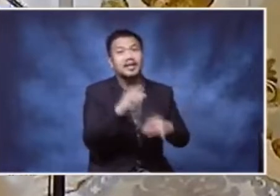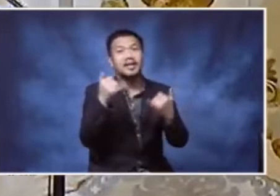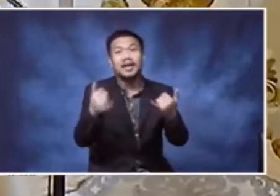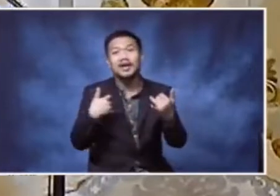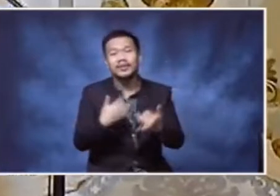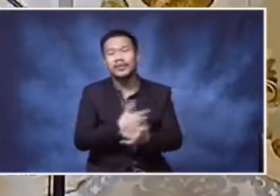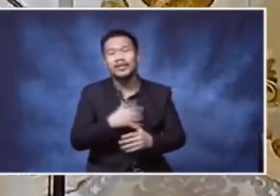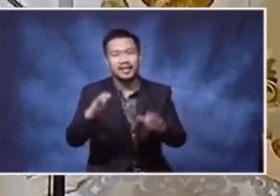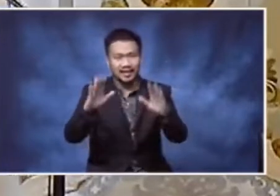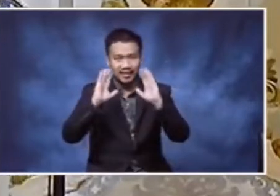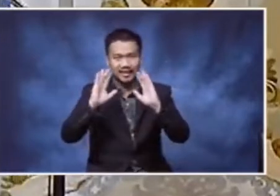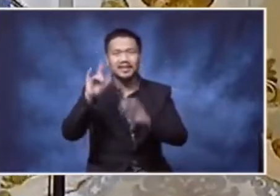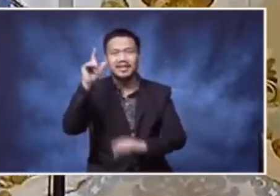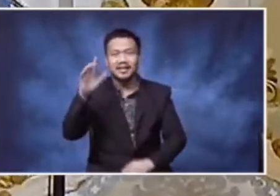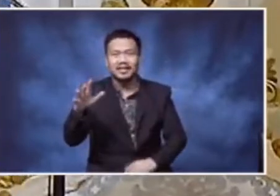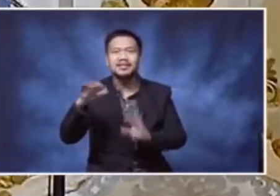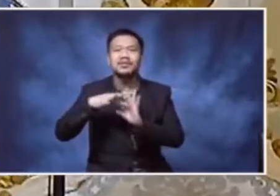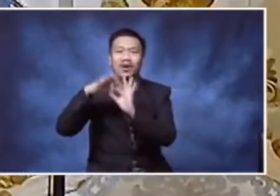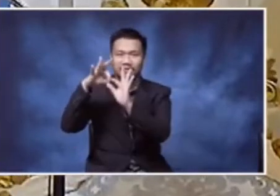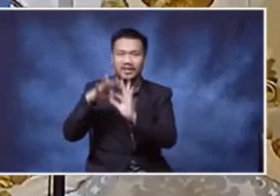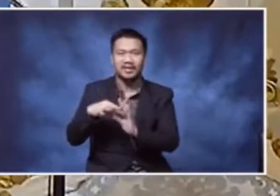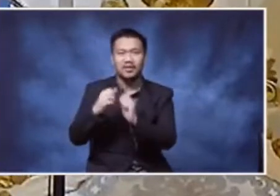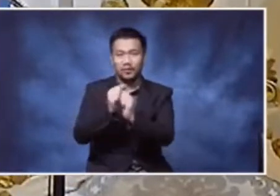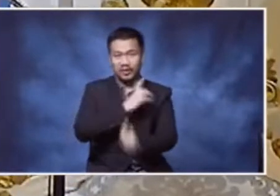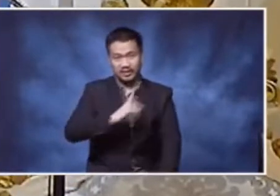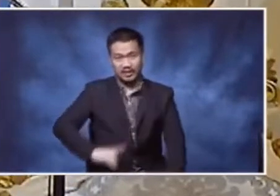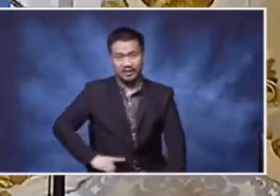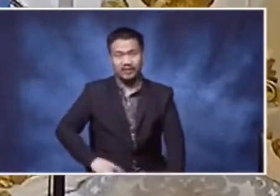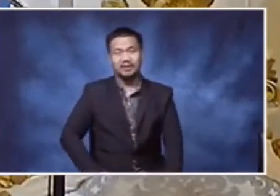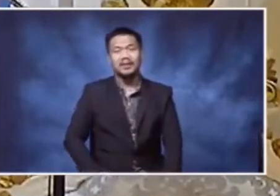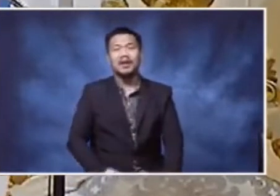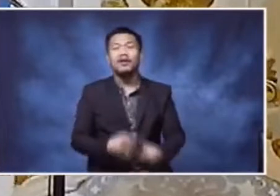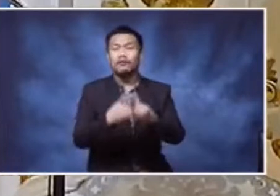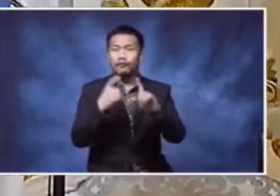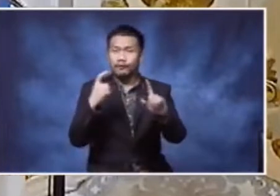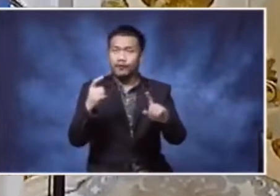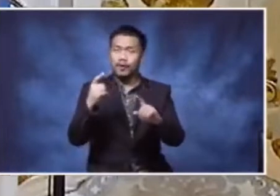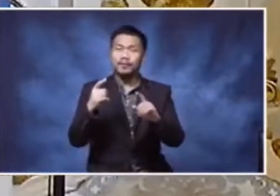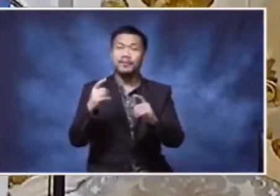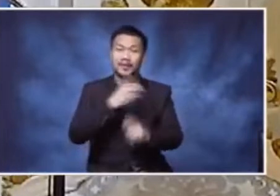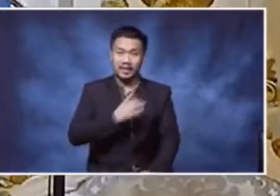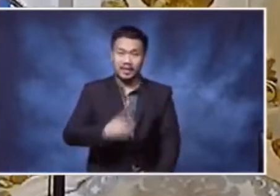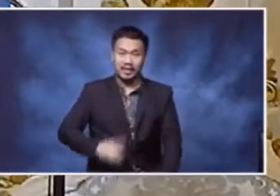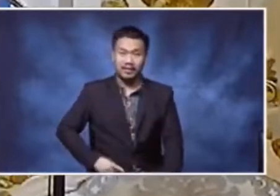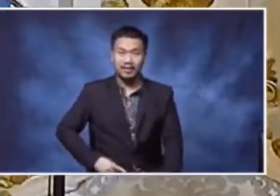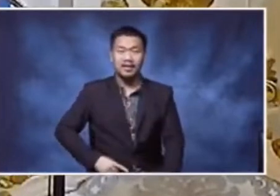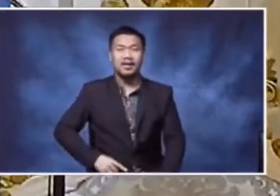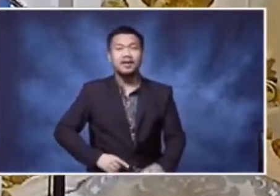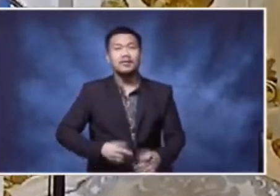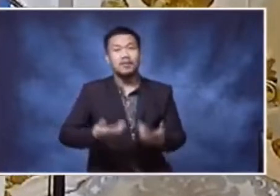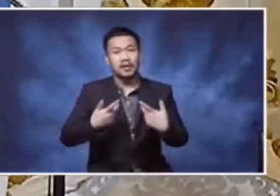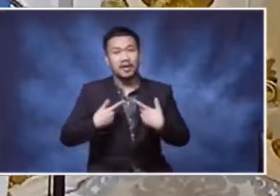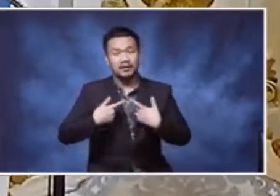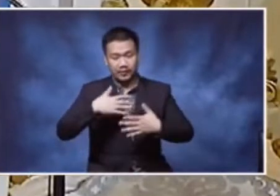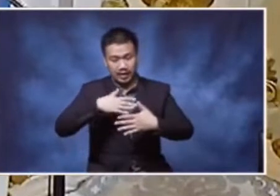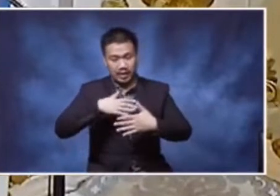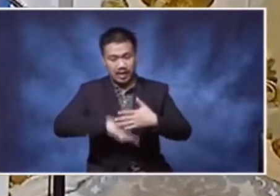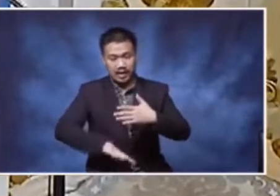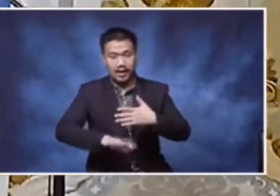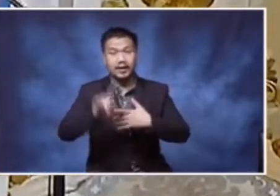ang covenant ng Diyos kay David na mula sa kanya ay manggagaling ang mga